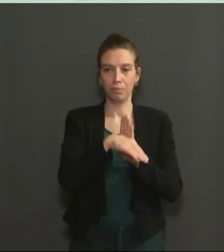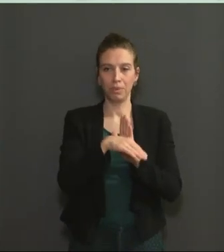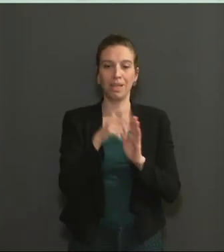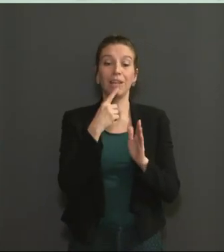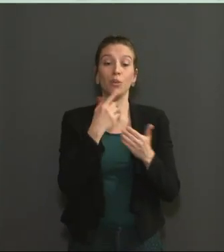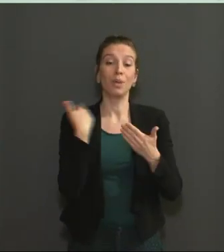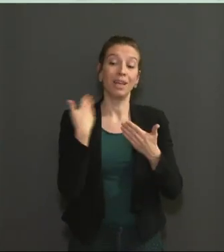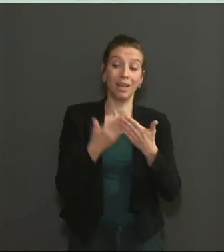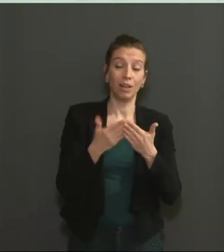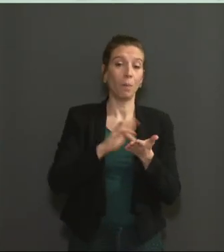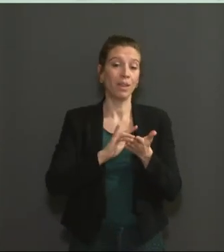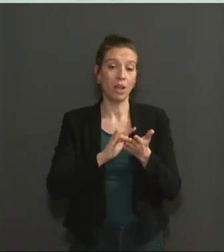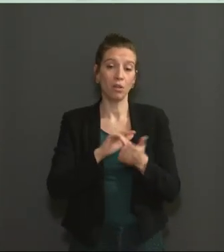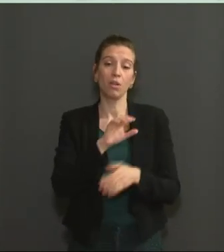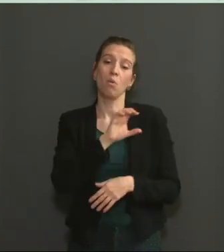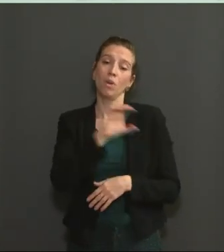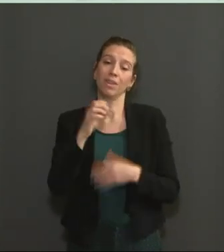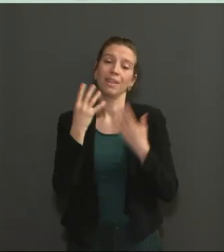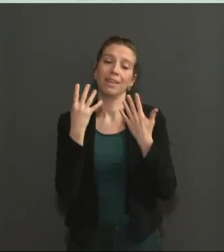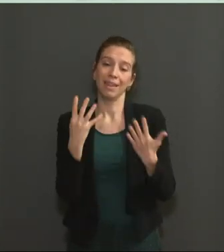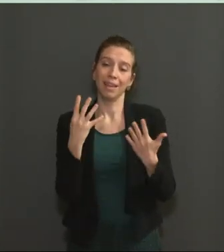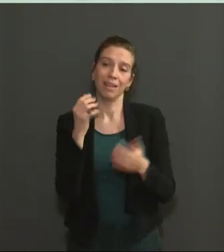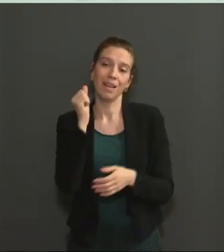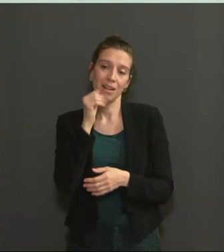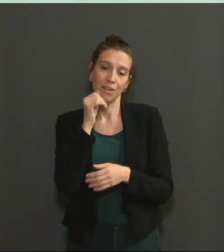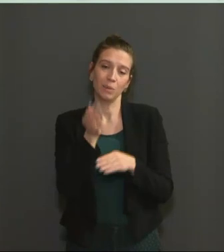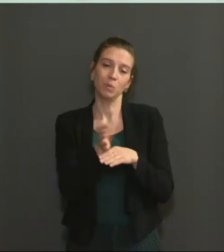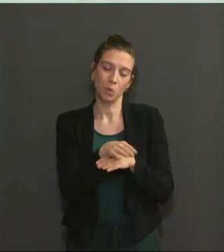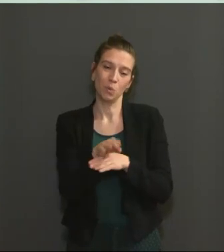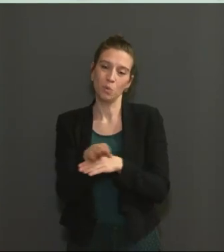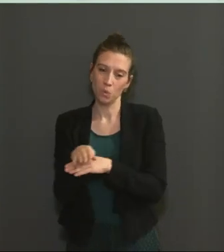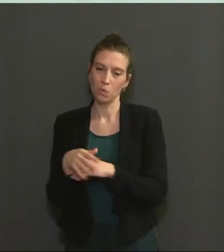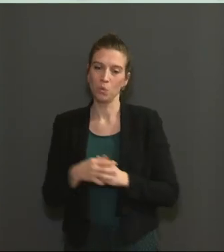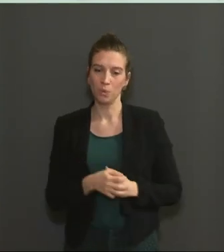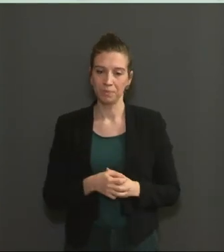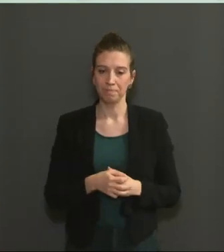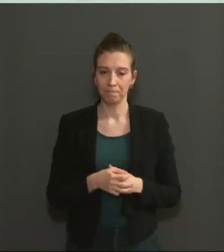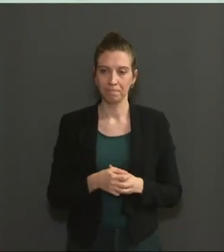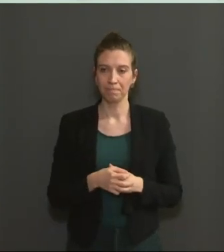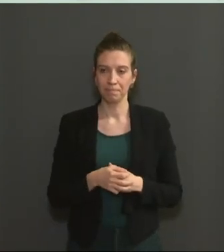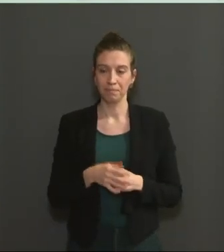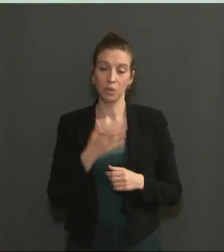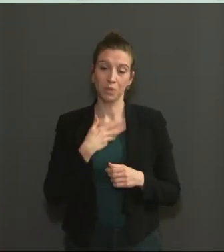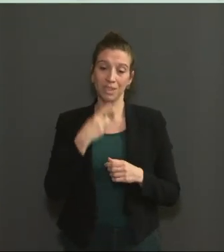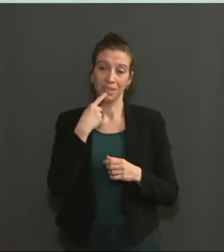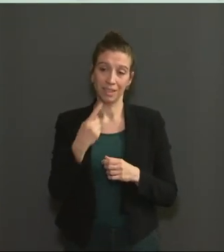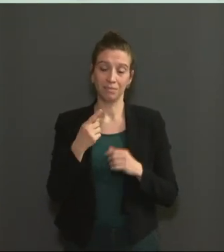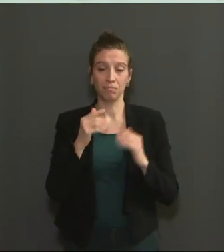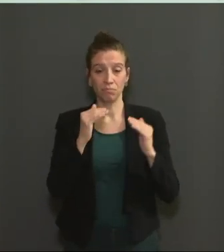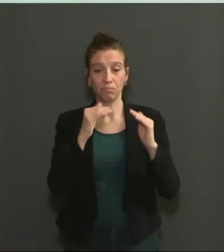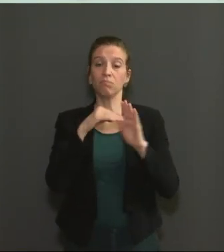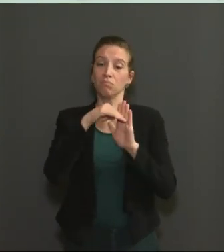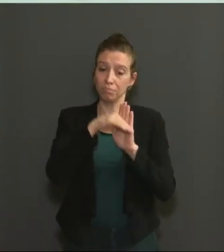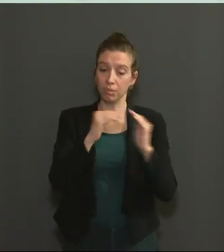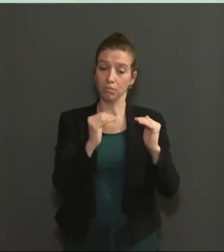dag negen overlijers per dag te betreuren en het aantal overlijdens ligt daarmee 19% lager dan de